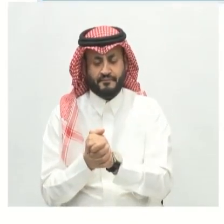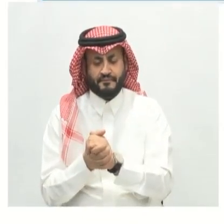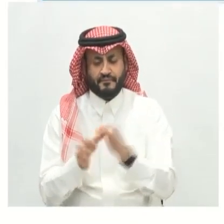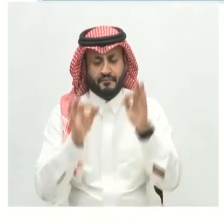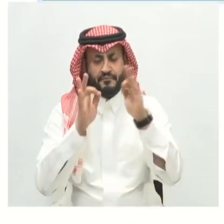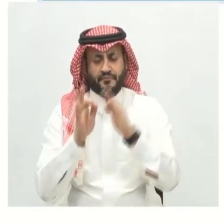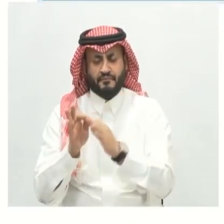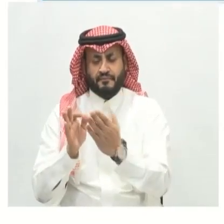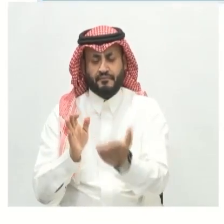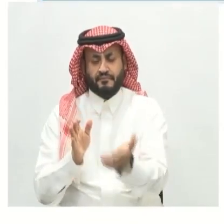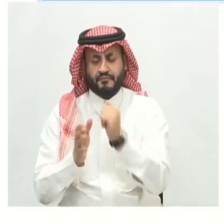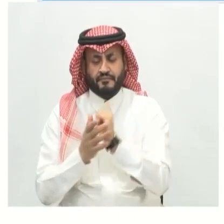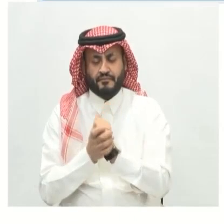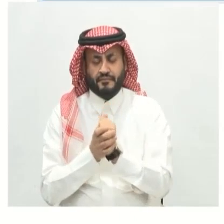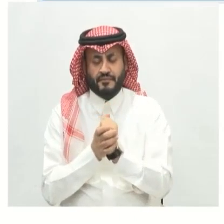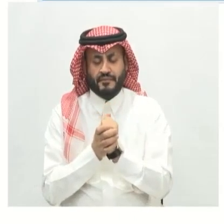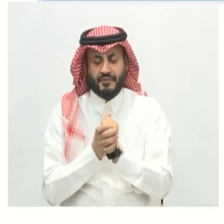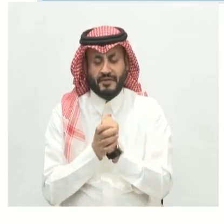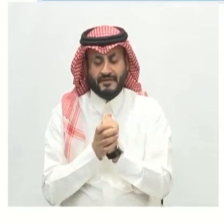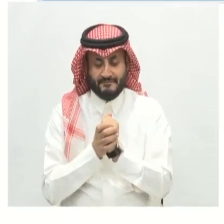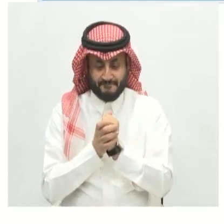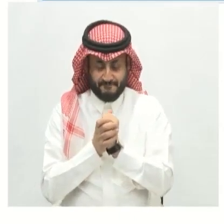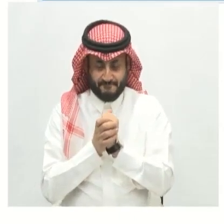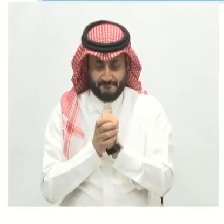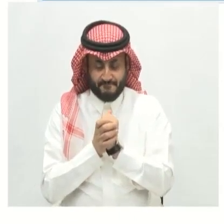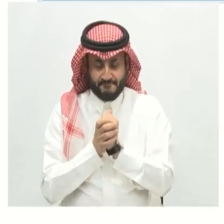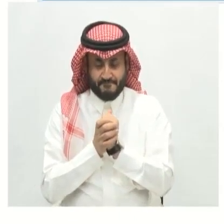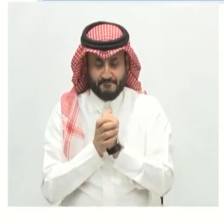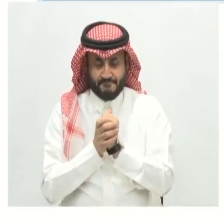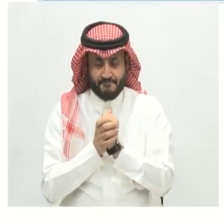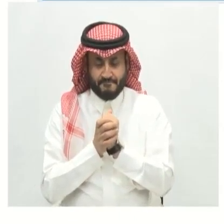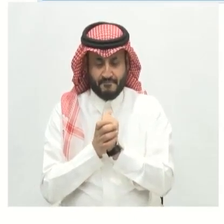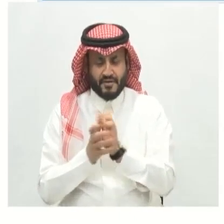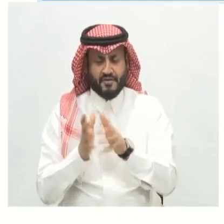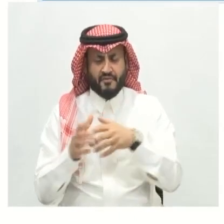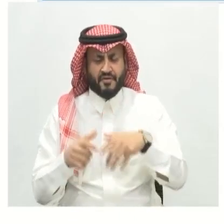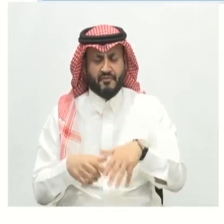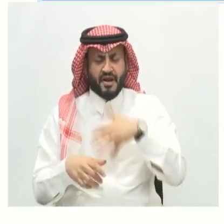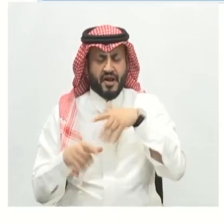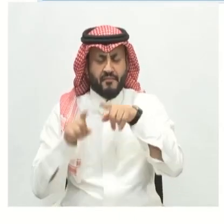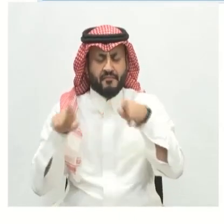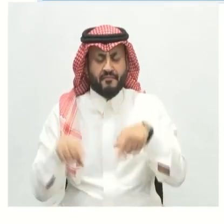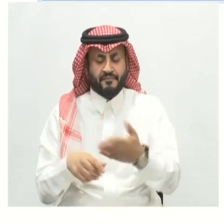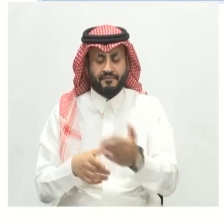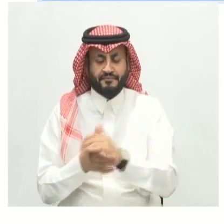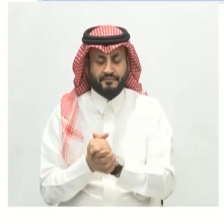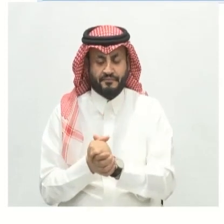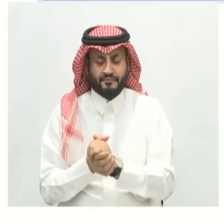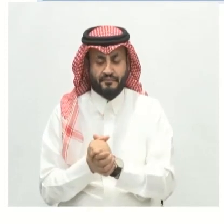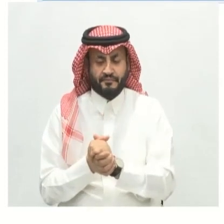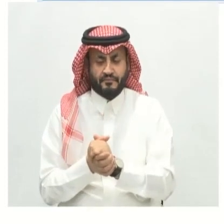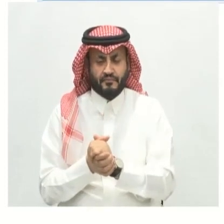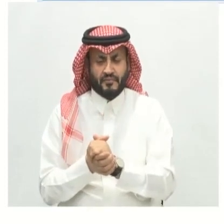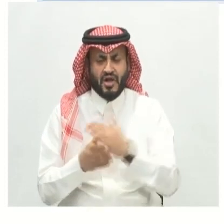الدليل عن ابي سعيد الخدري رضي الله عنه عن النبي صلى الله عليه وسلم قال